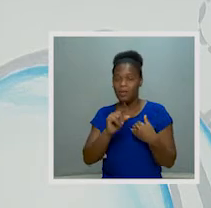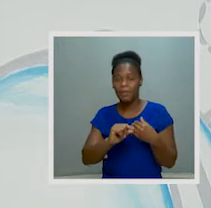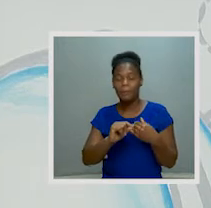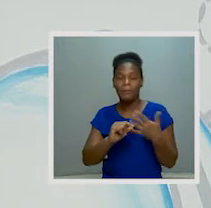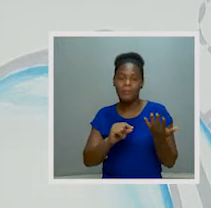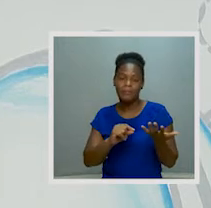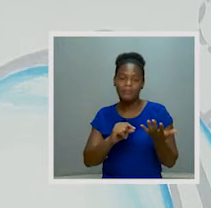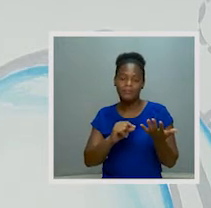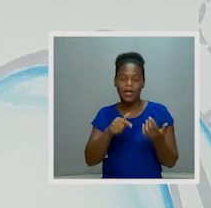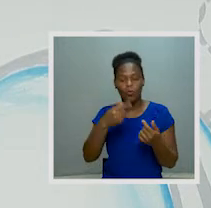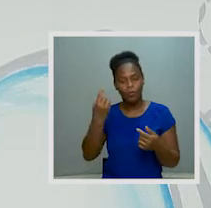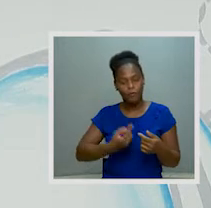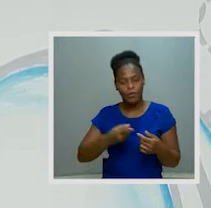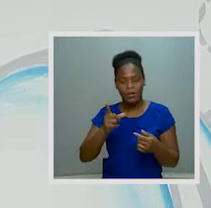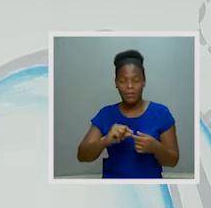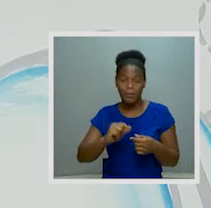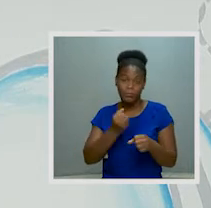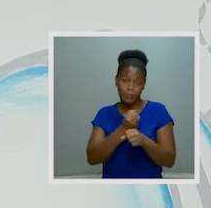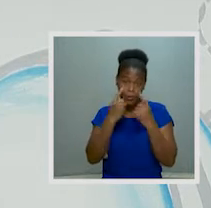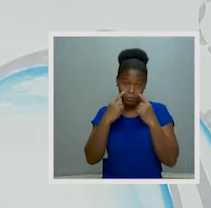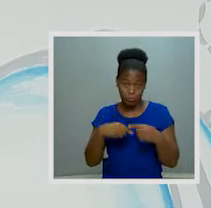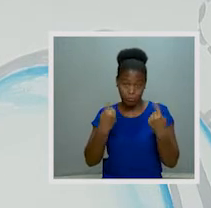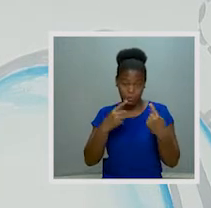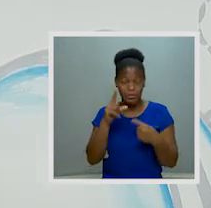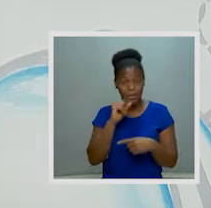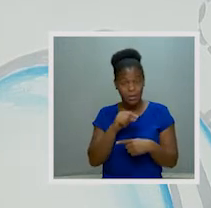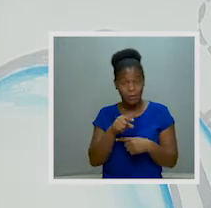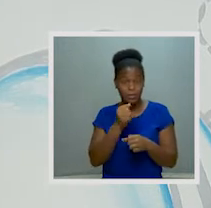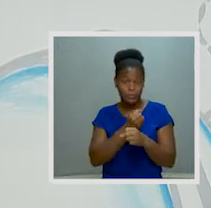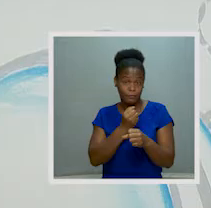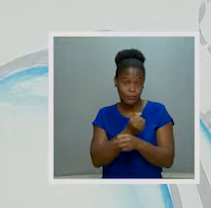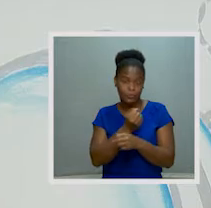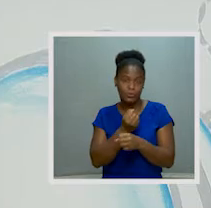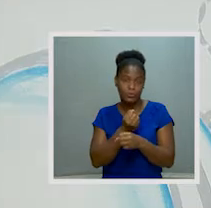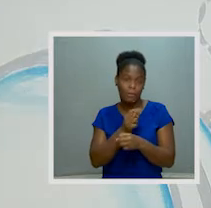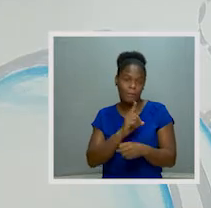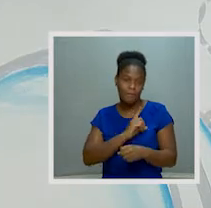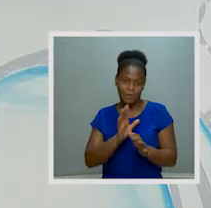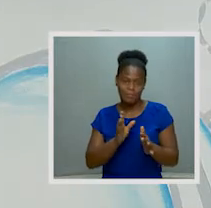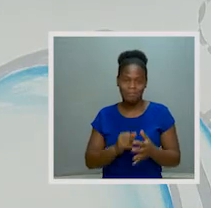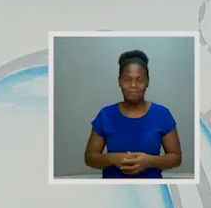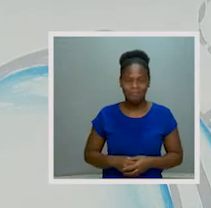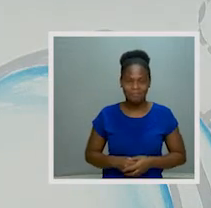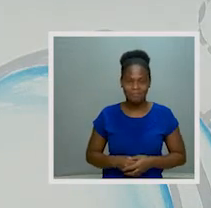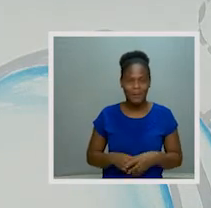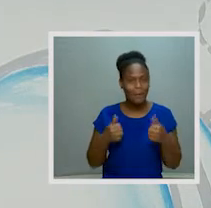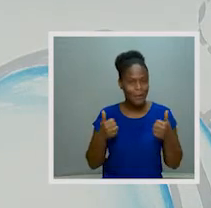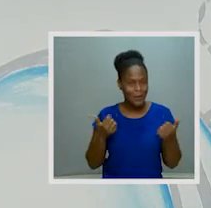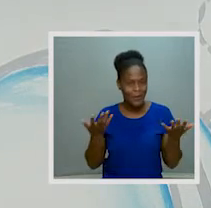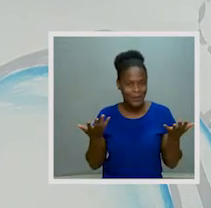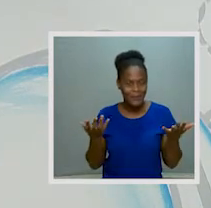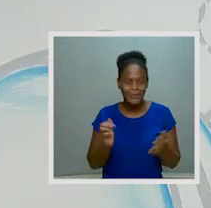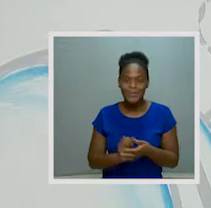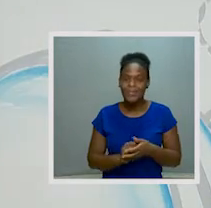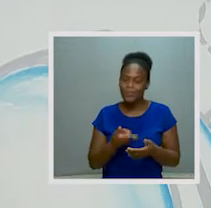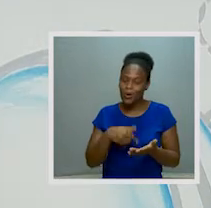et c'est un devoir de mission publique que fait le service privé. Très